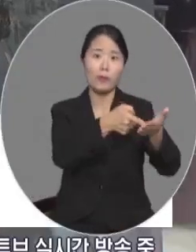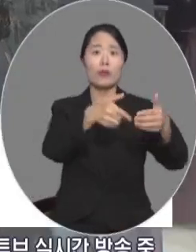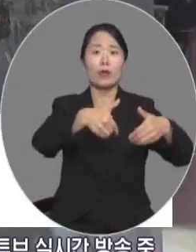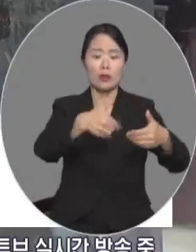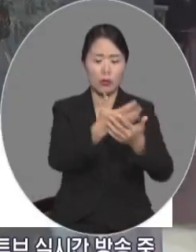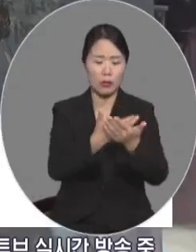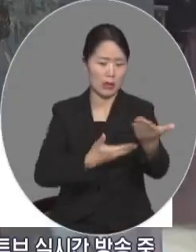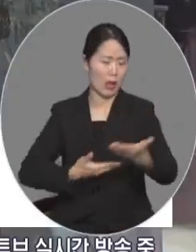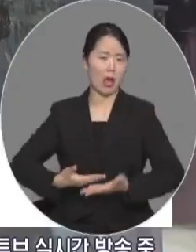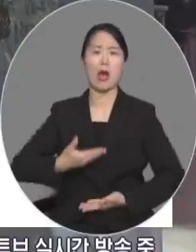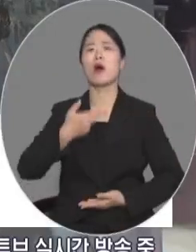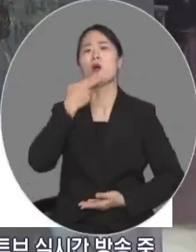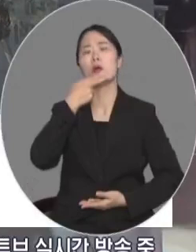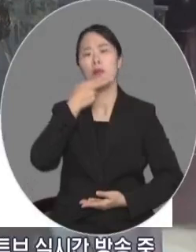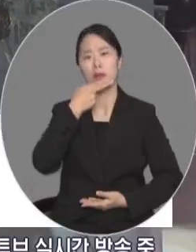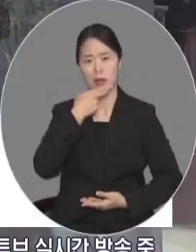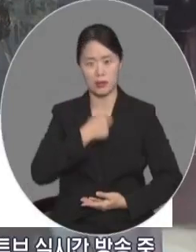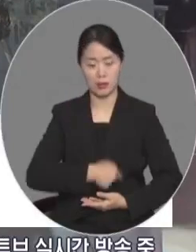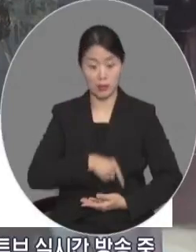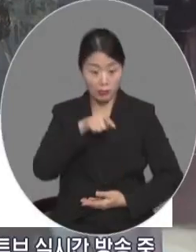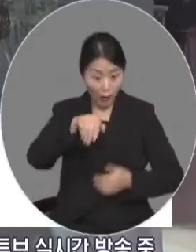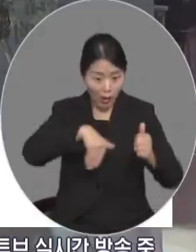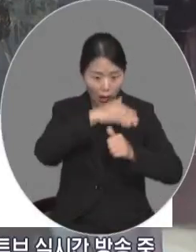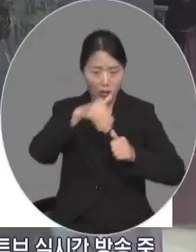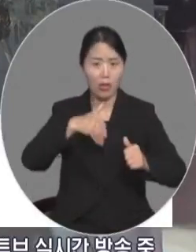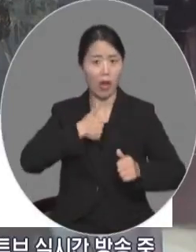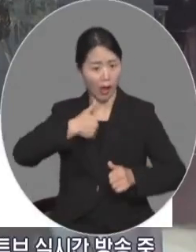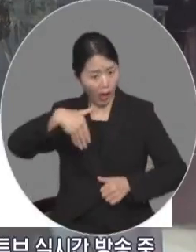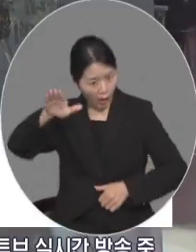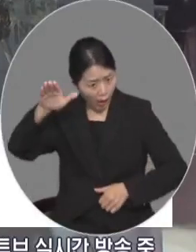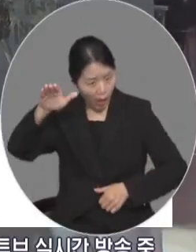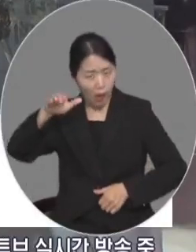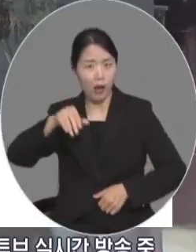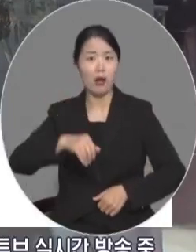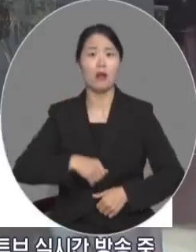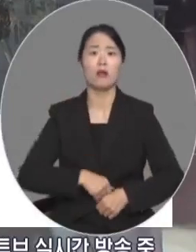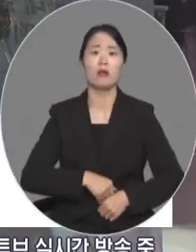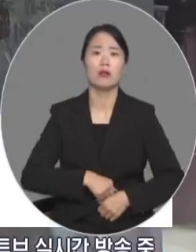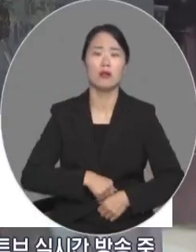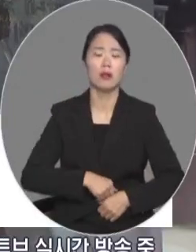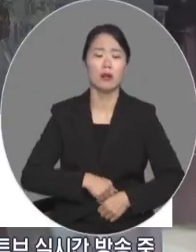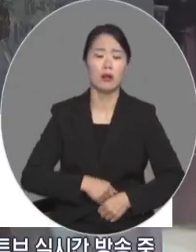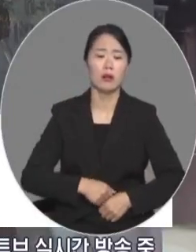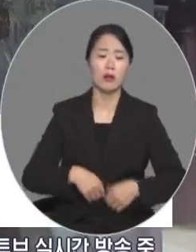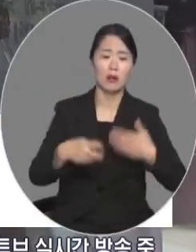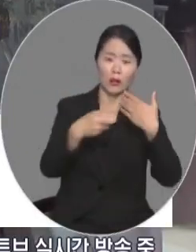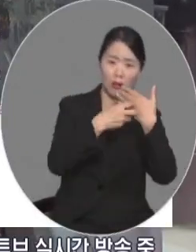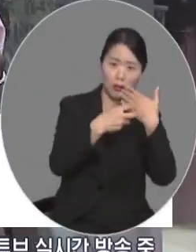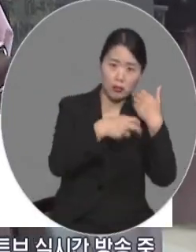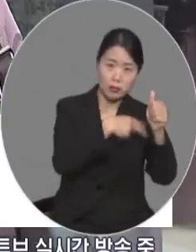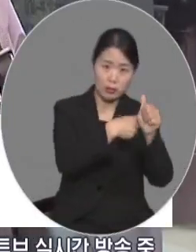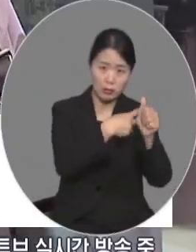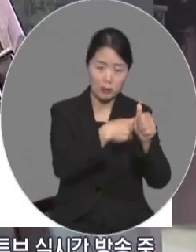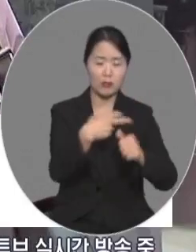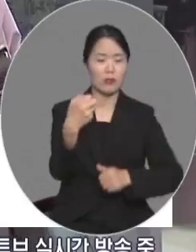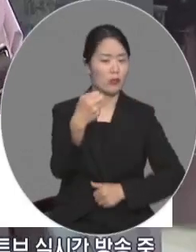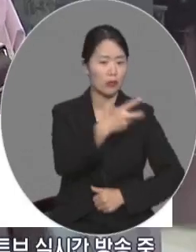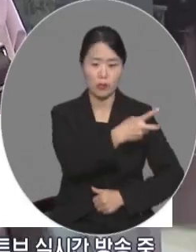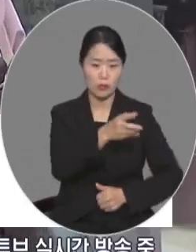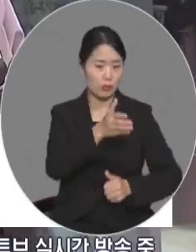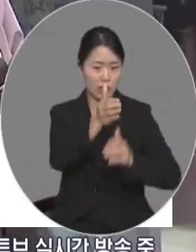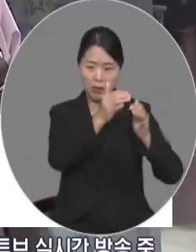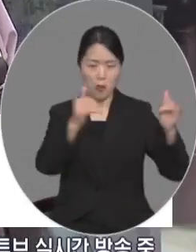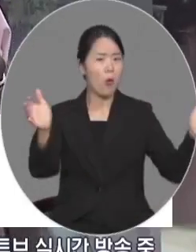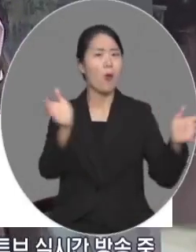하나도 안 나왔어요. 그런 상황에서 그냥 나가래요. 그리고 딱 보면은 의료진이라든가 그 의료 전문가들이 거의